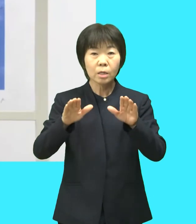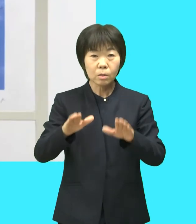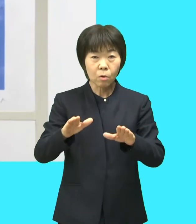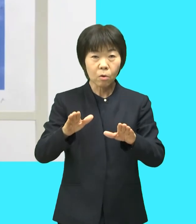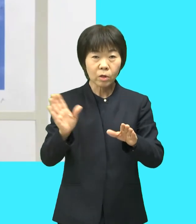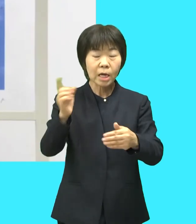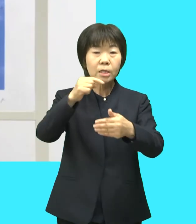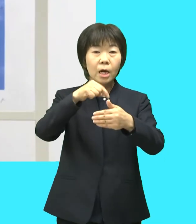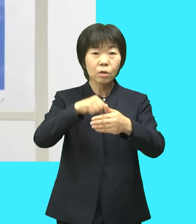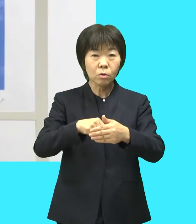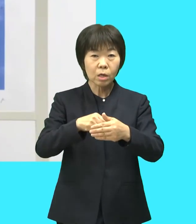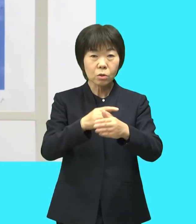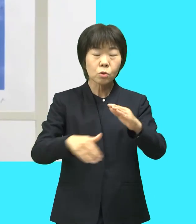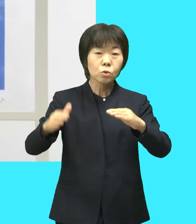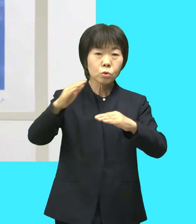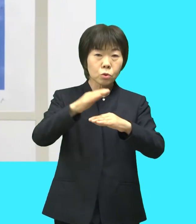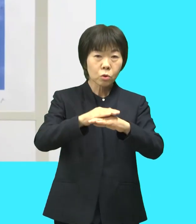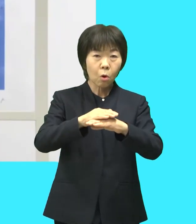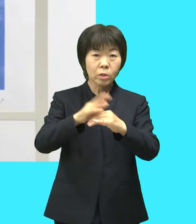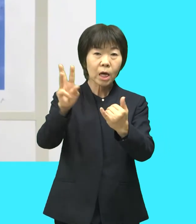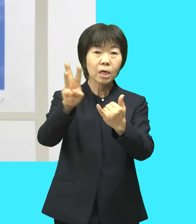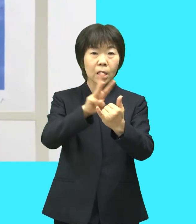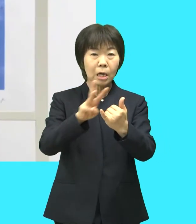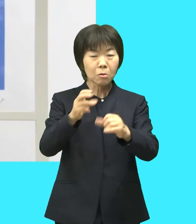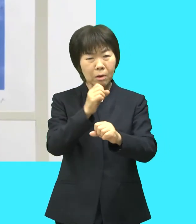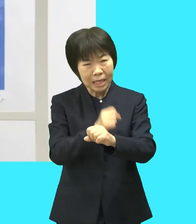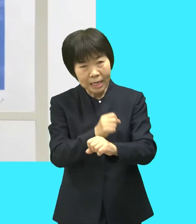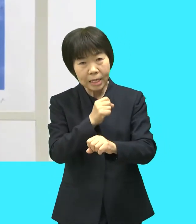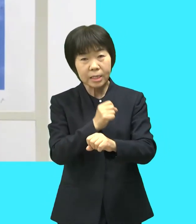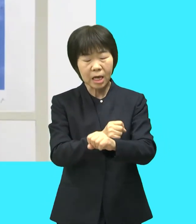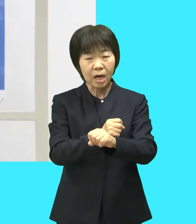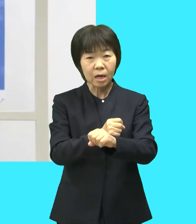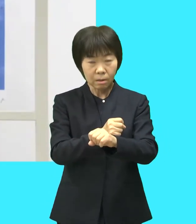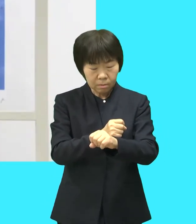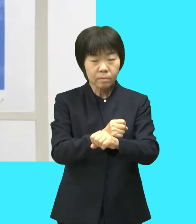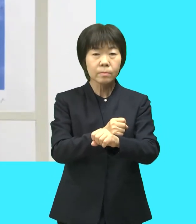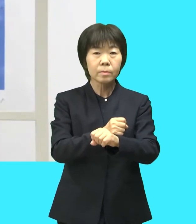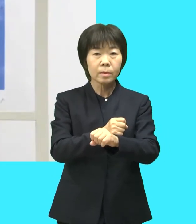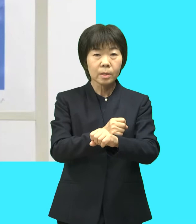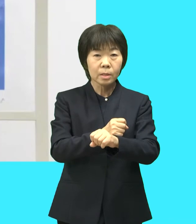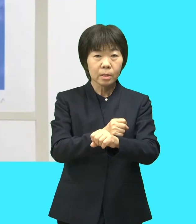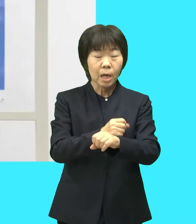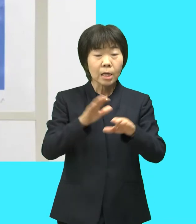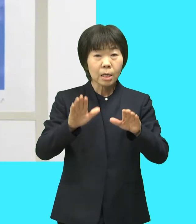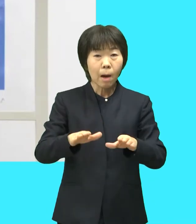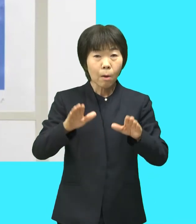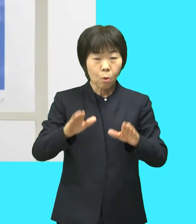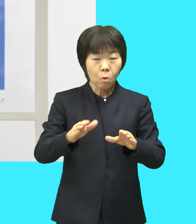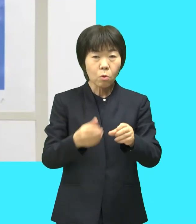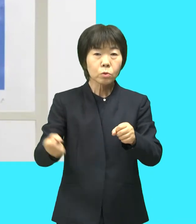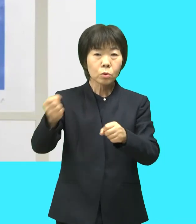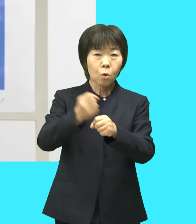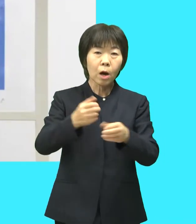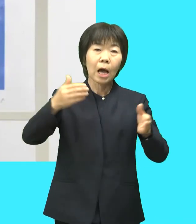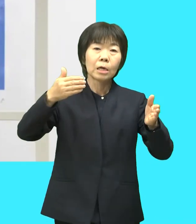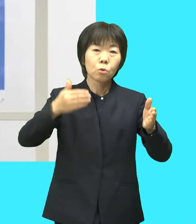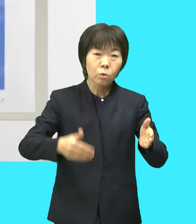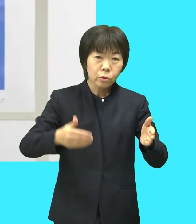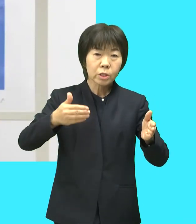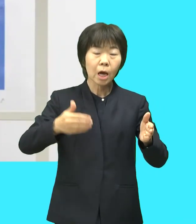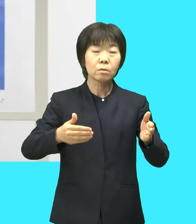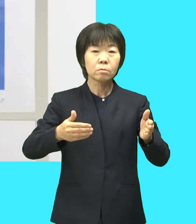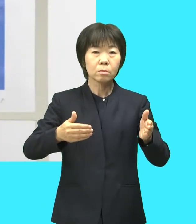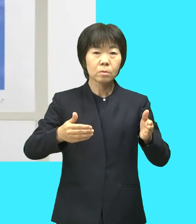島県における複合災害の深刻さ、根深さ、あと今なお復興が途上であるということ